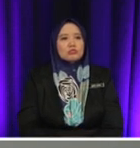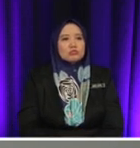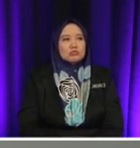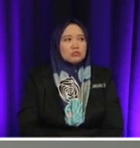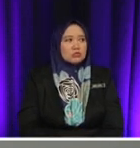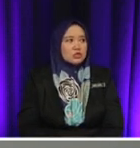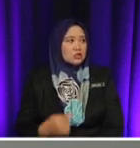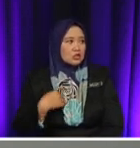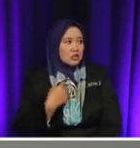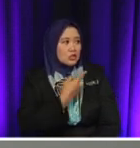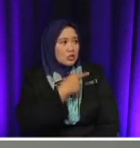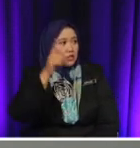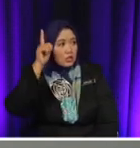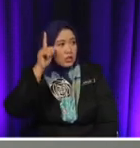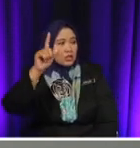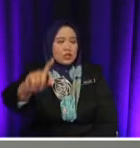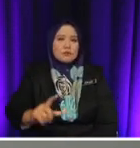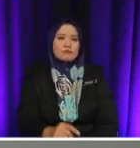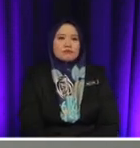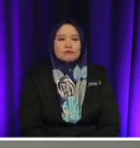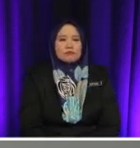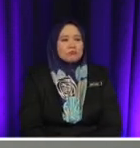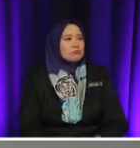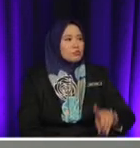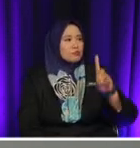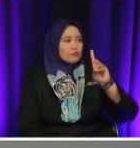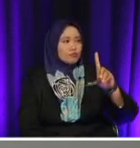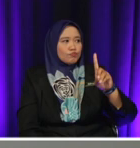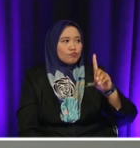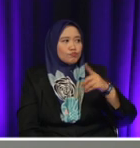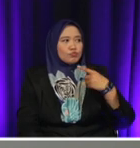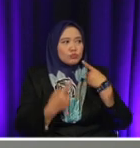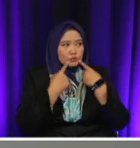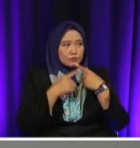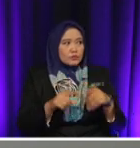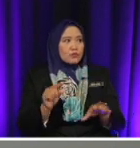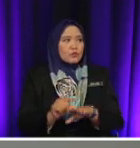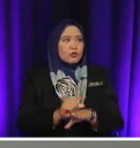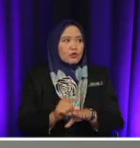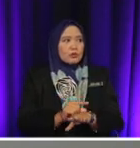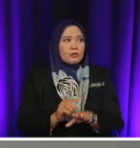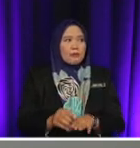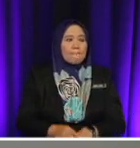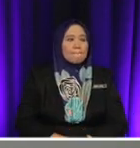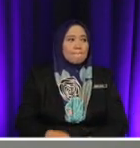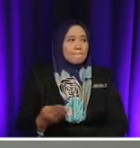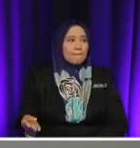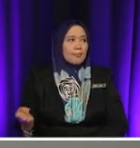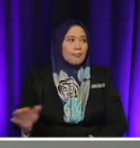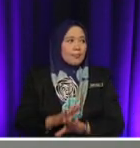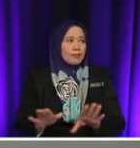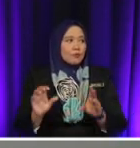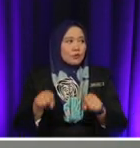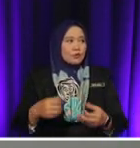so kita tengok dua poin yang diberikan iaitu pertama jawapan tadi adalah penggunaan bahan tidak boleh baru seperti Petroleum